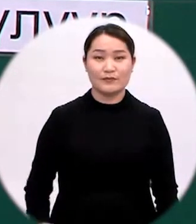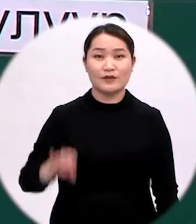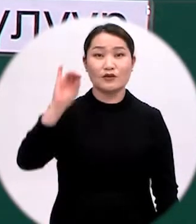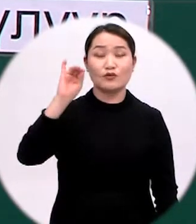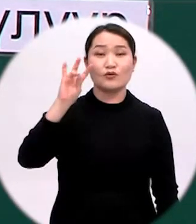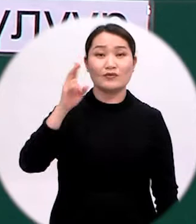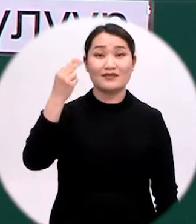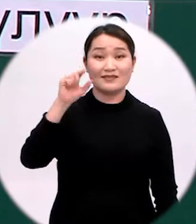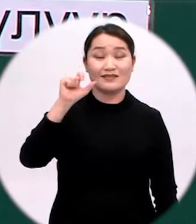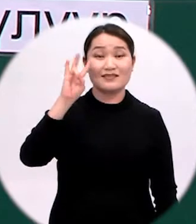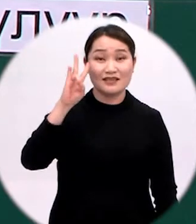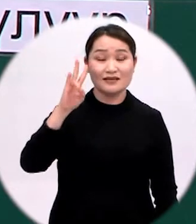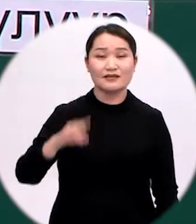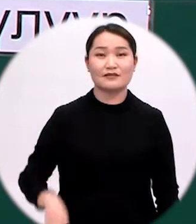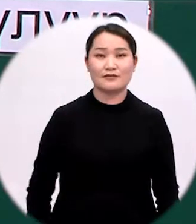Yunding.